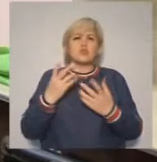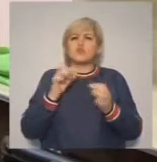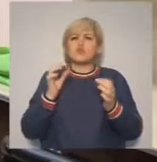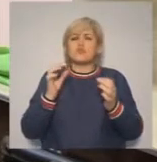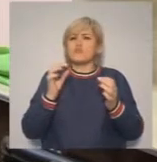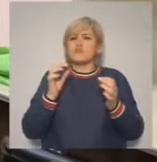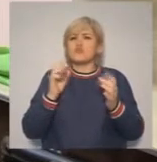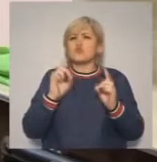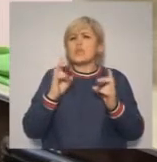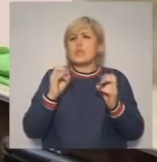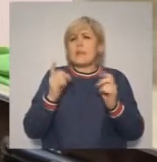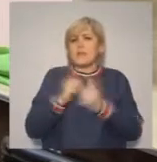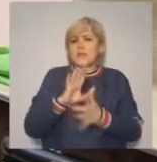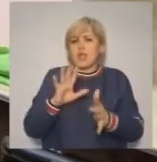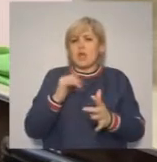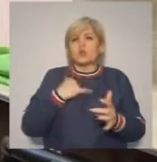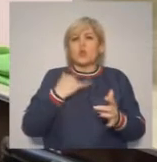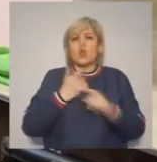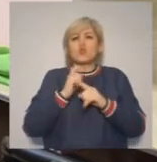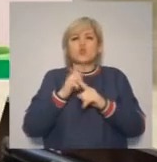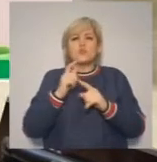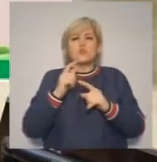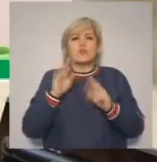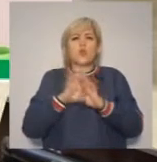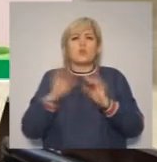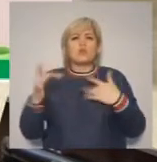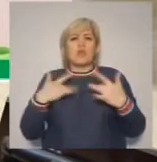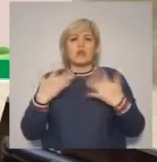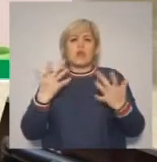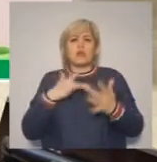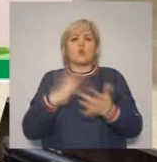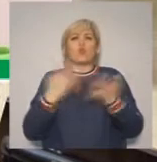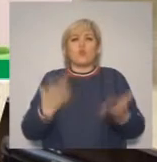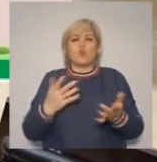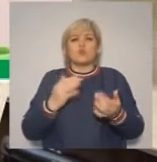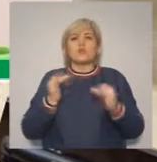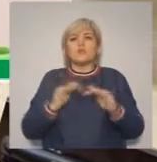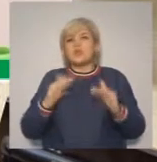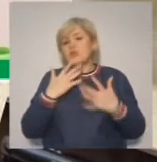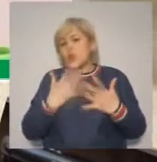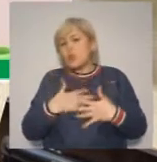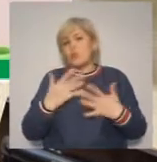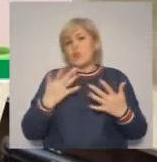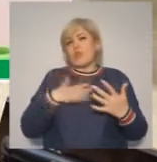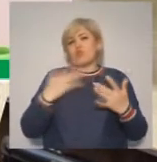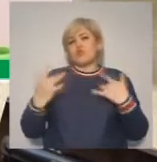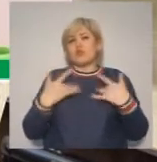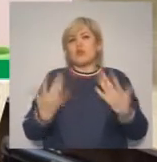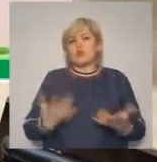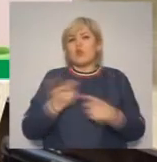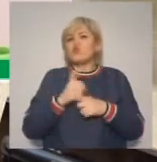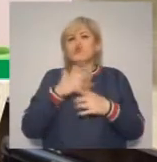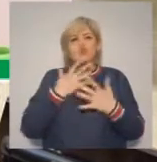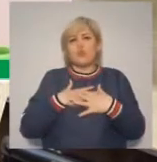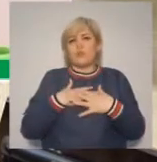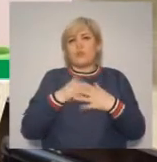меняется. У нас очень такой театральный город. И дети любят наш театр. Очень любят. И именно с первых дней,